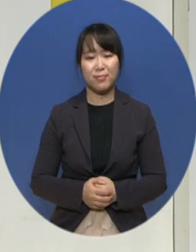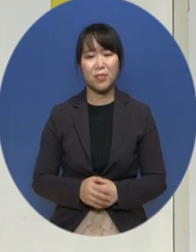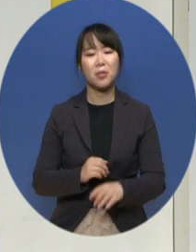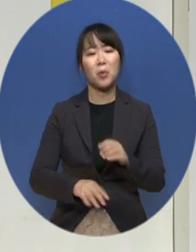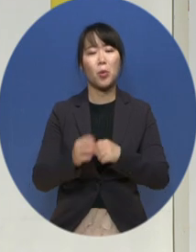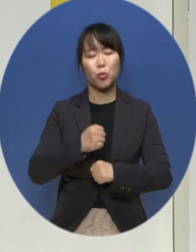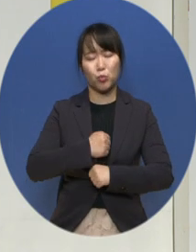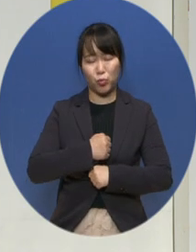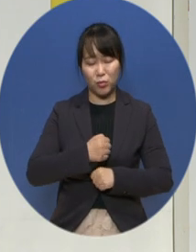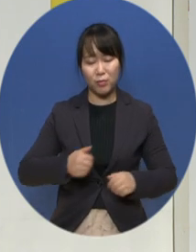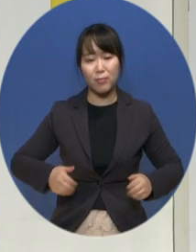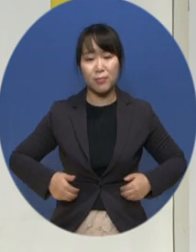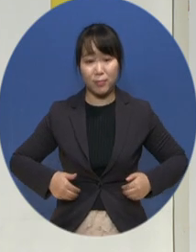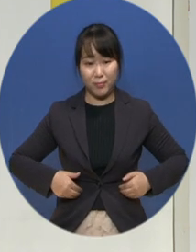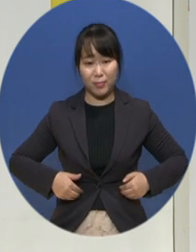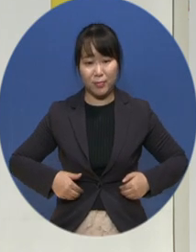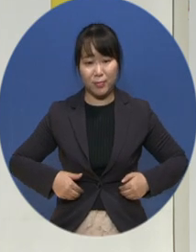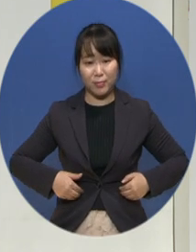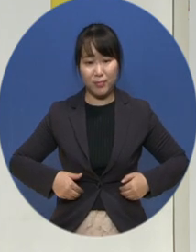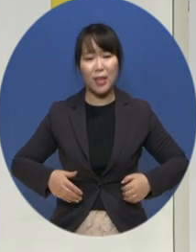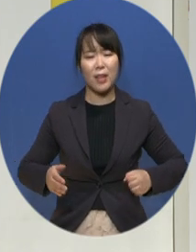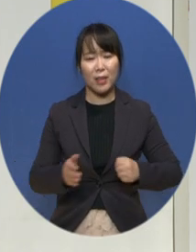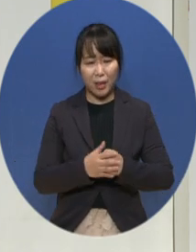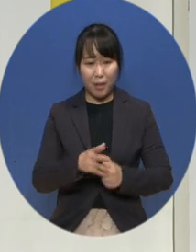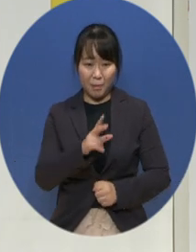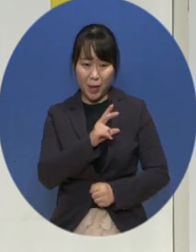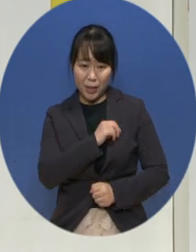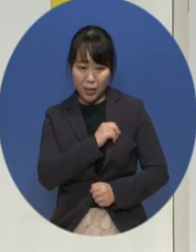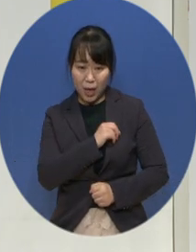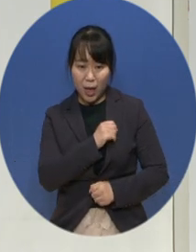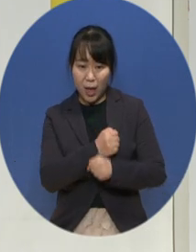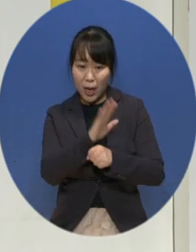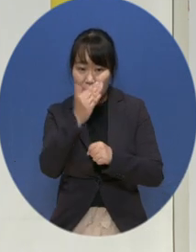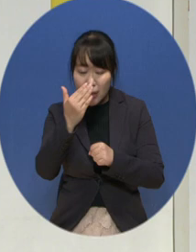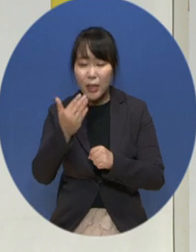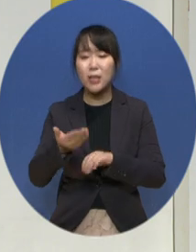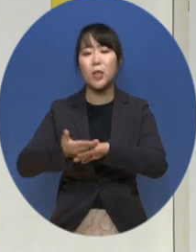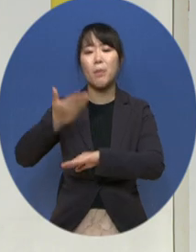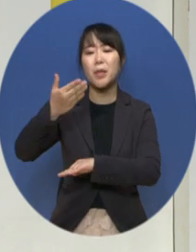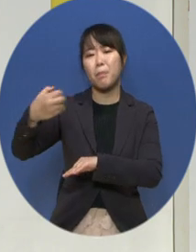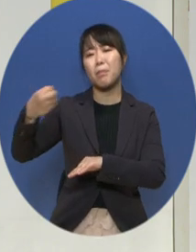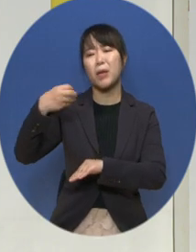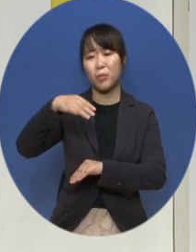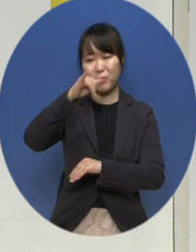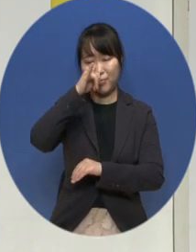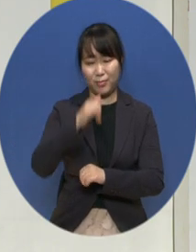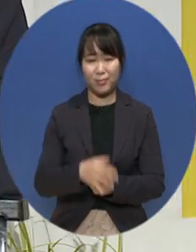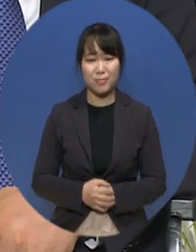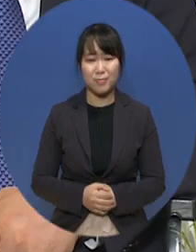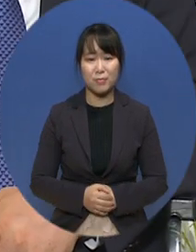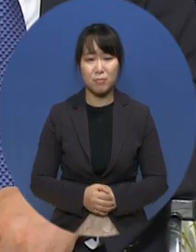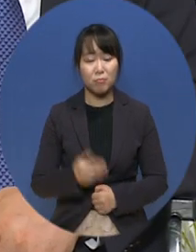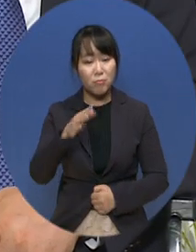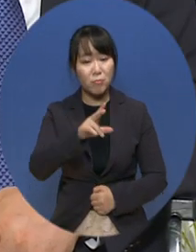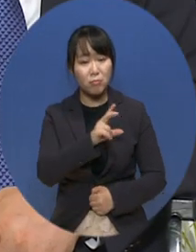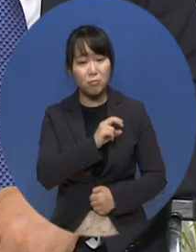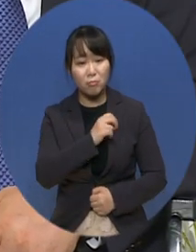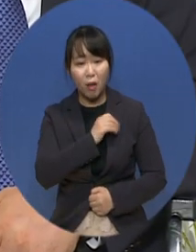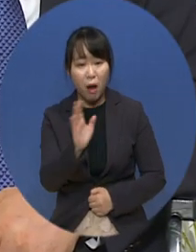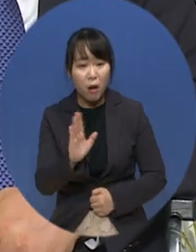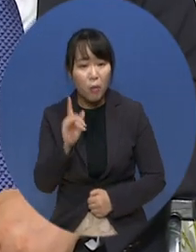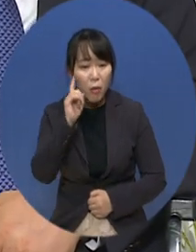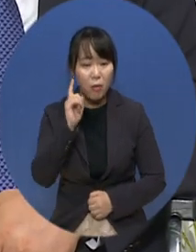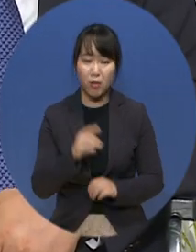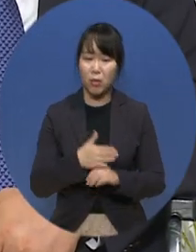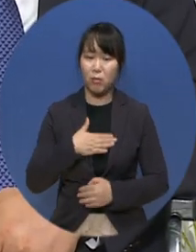조심을 해야 된다 그래서 뺏지를 달리 된다는 소매 님들 말씀도 있습니다 아 그래그래 님께서 뺏지를 안